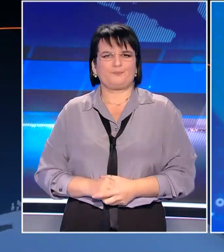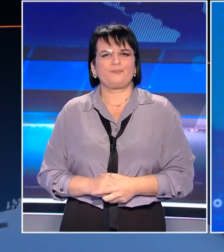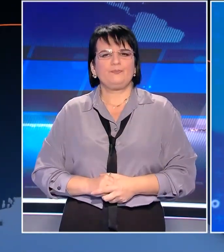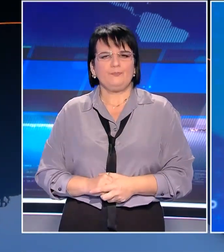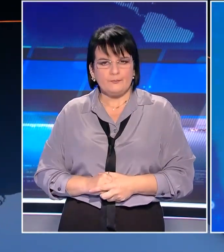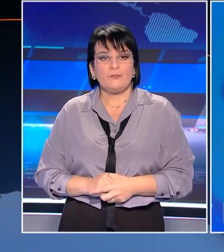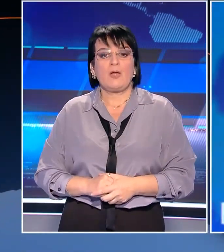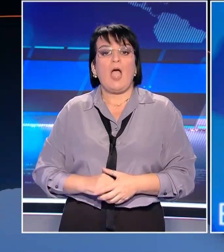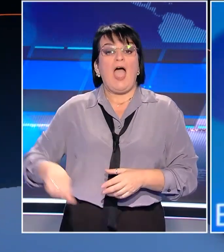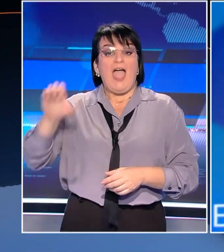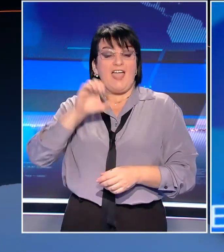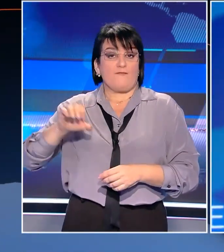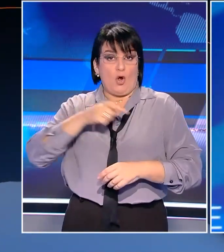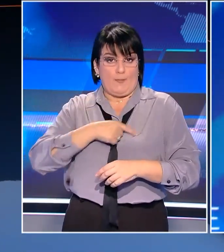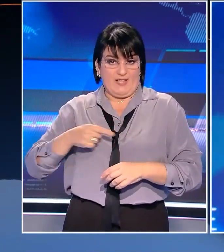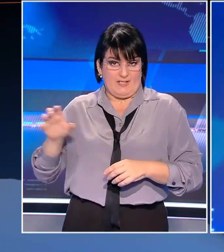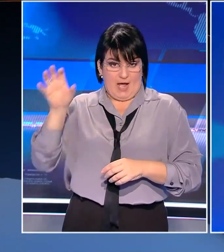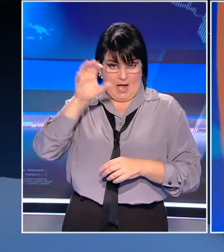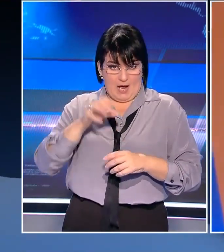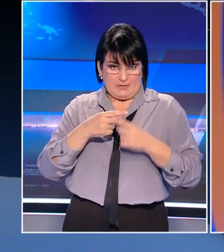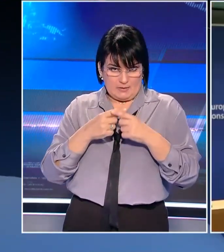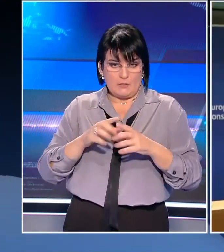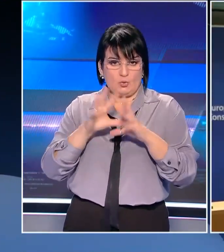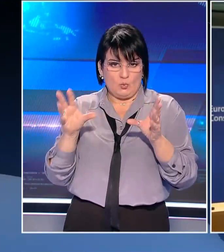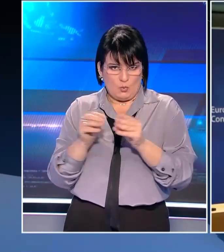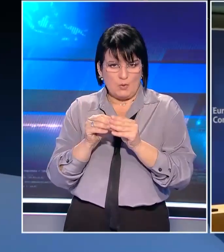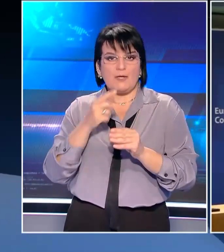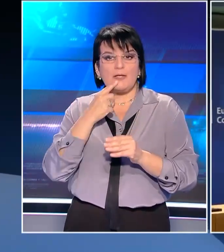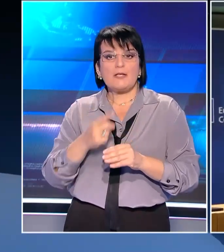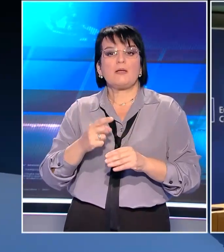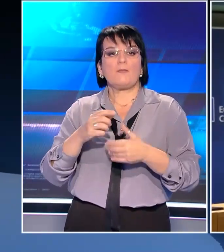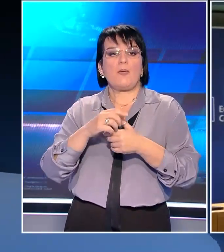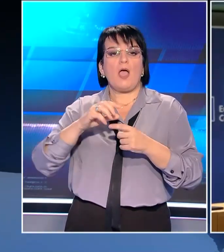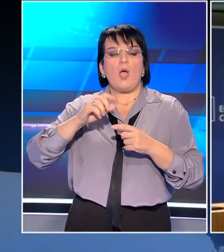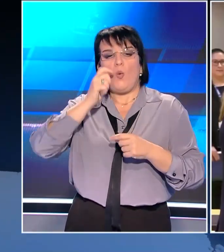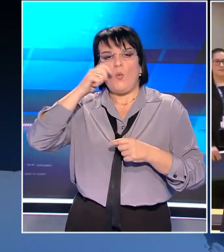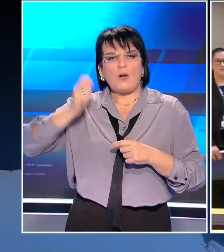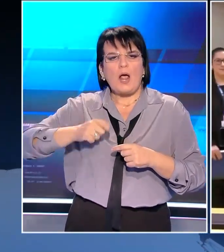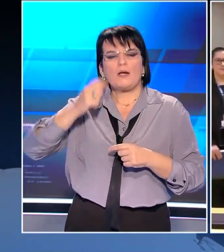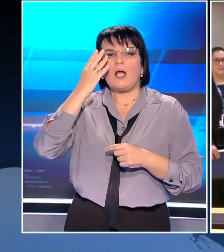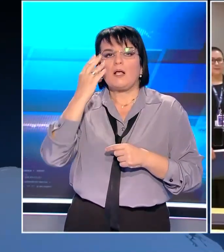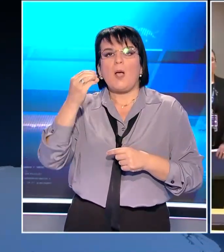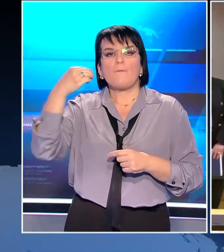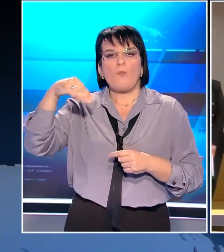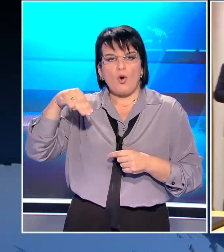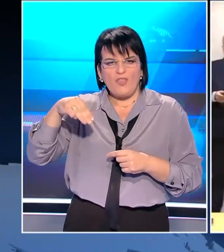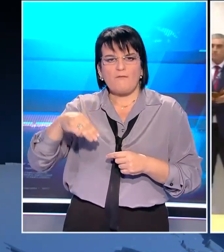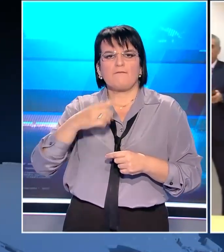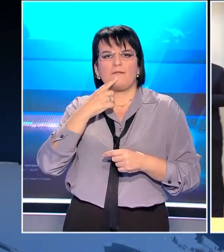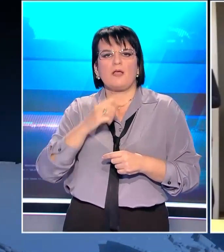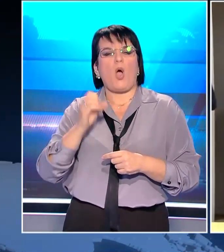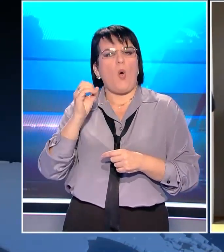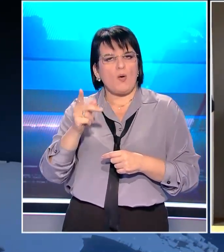Πράσινο φως για έναρξη ενταξιακών διαπραγματεύσεων με την Ουκρανία και τη Μολδαβία, άναψαν οι ηγέτες της Ευρωπαϊκής Ένωσης μετά από πολύ